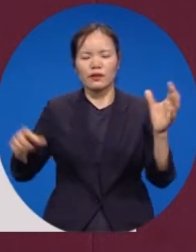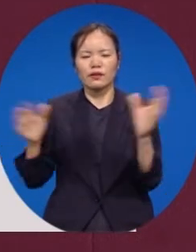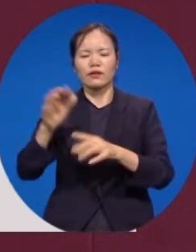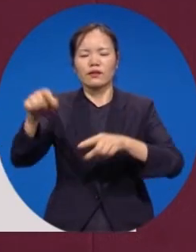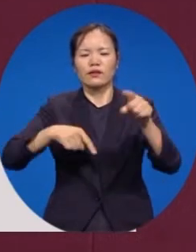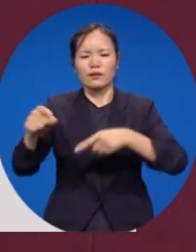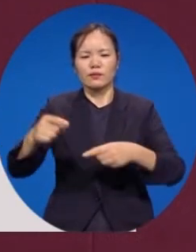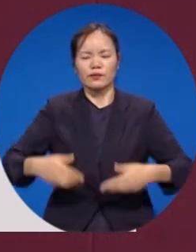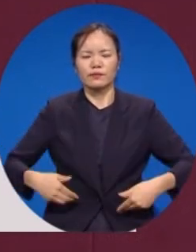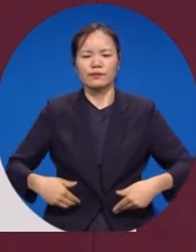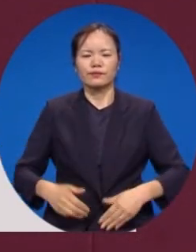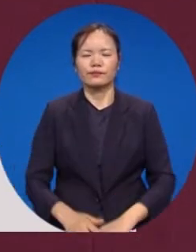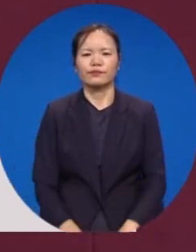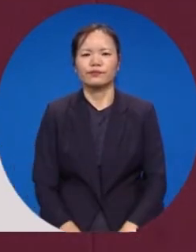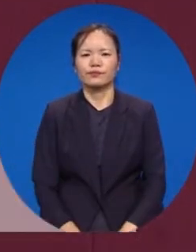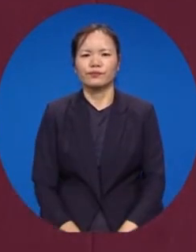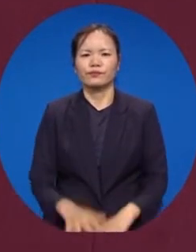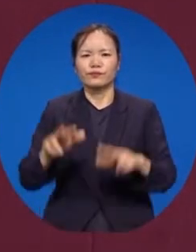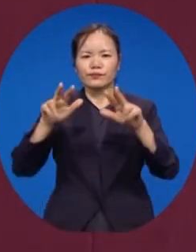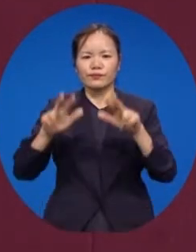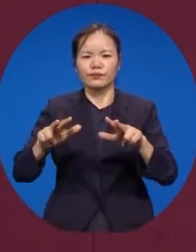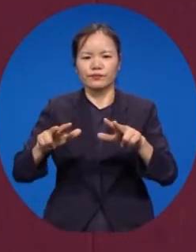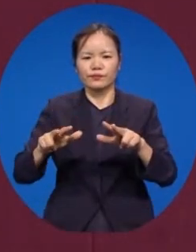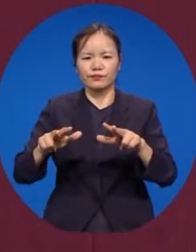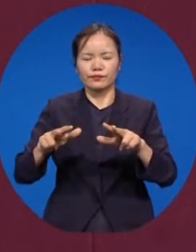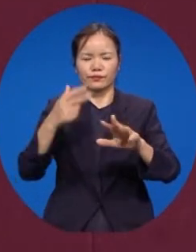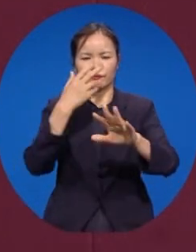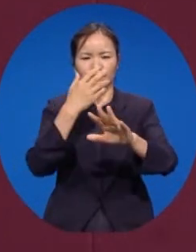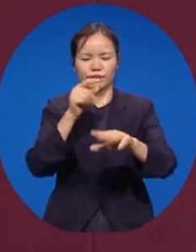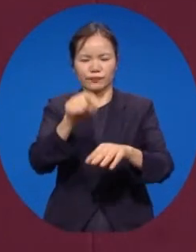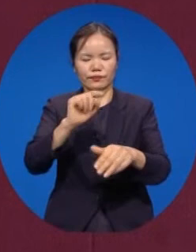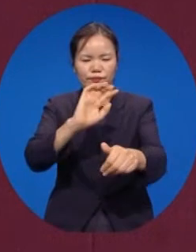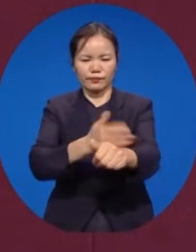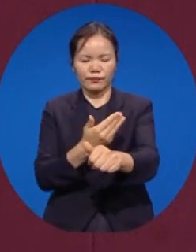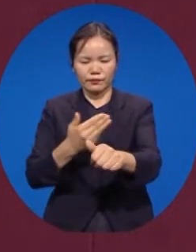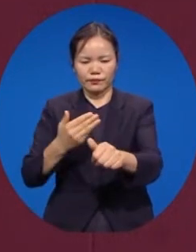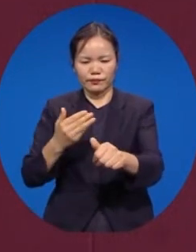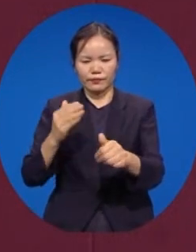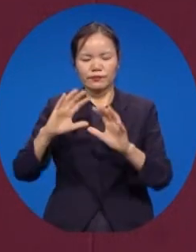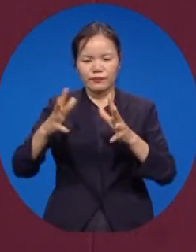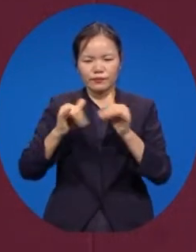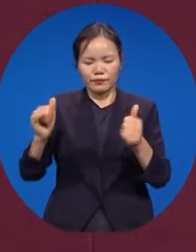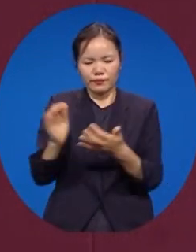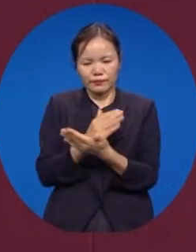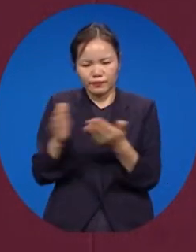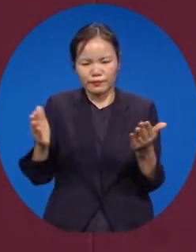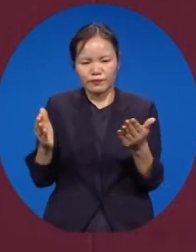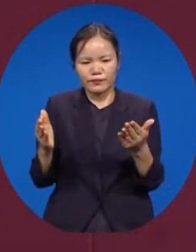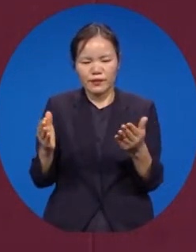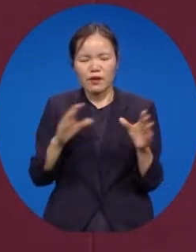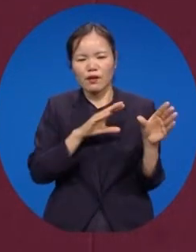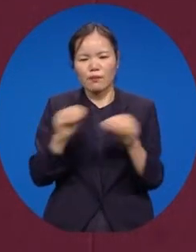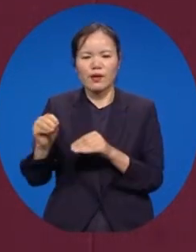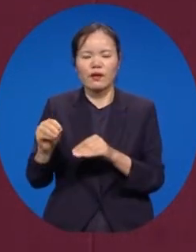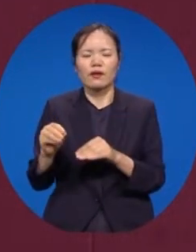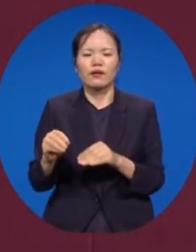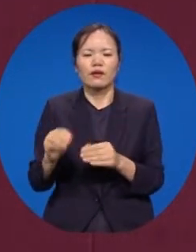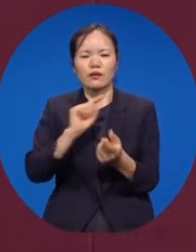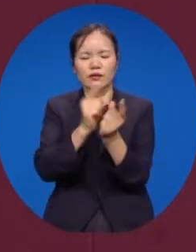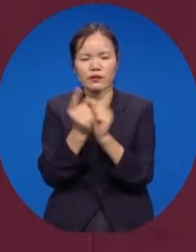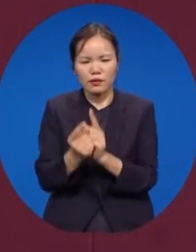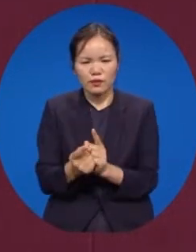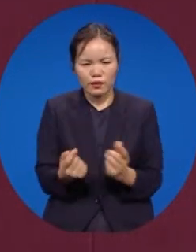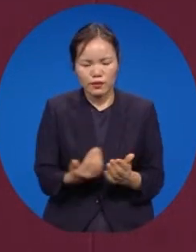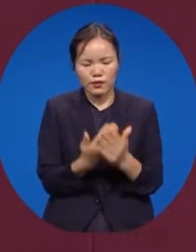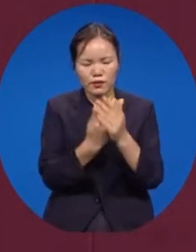합니다. 이제 남탓과 국민 편가르기를 중지해야 합니다. 상생과